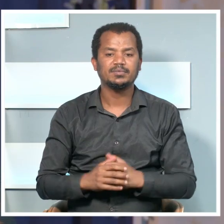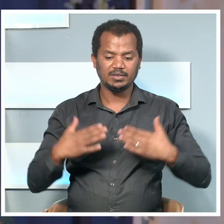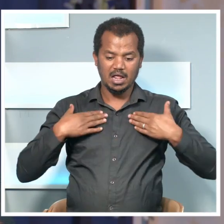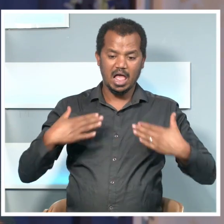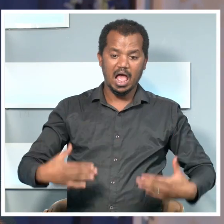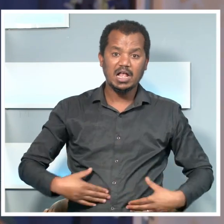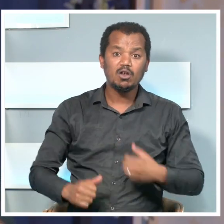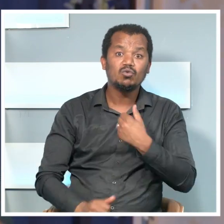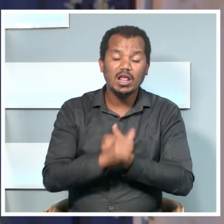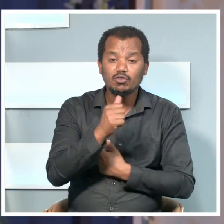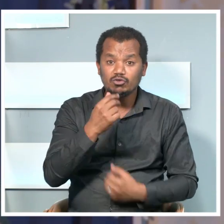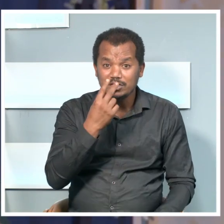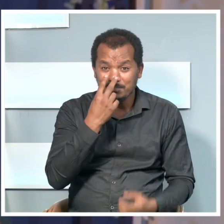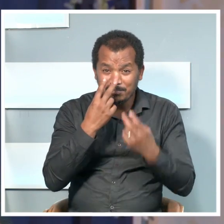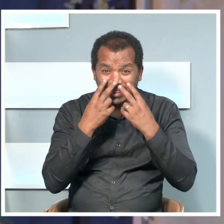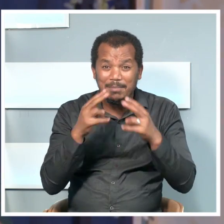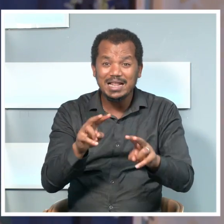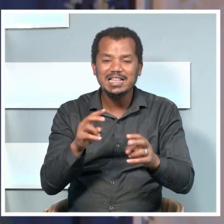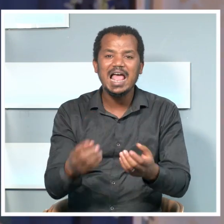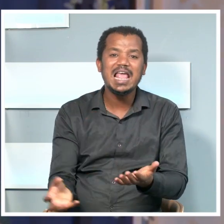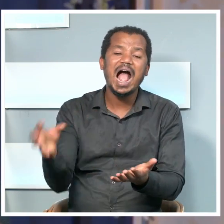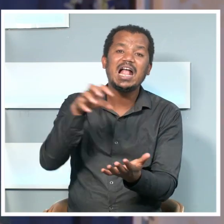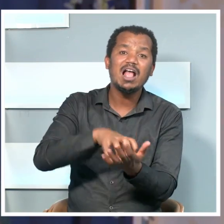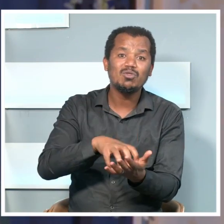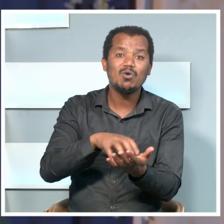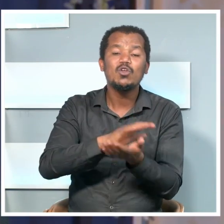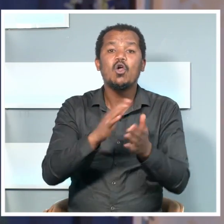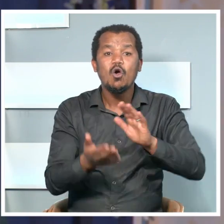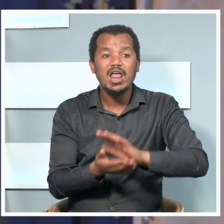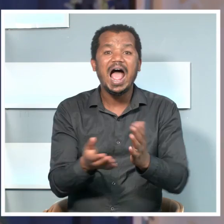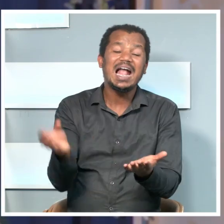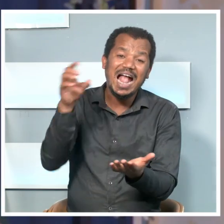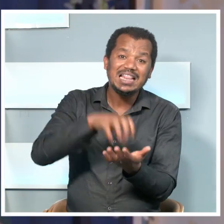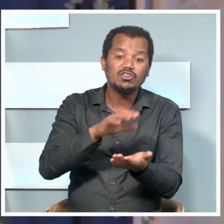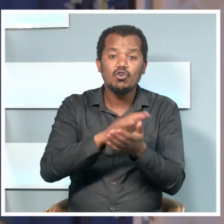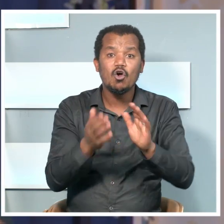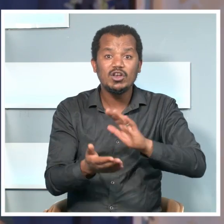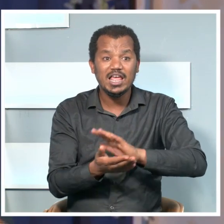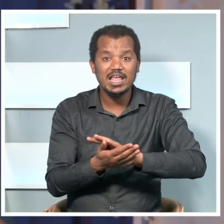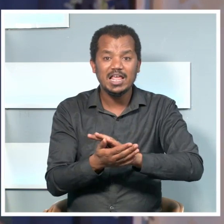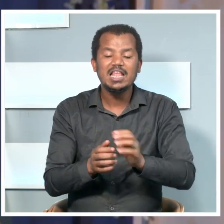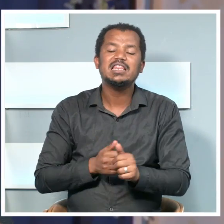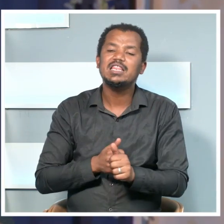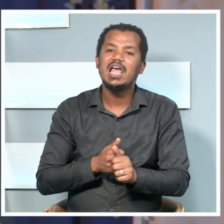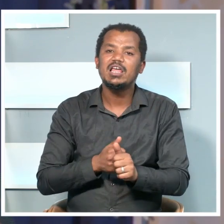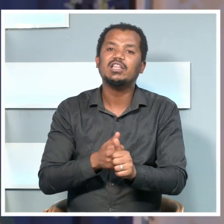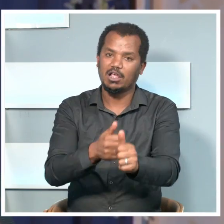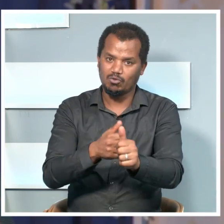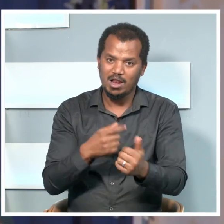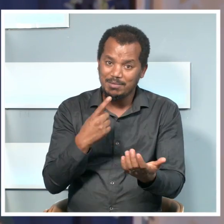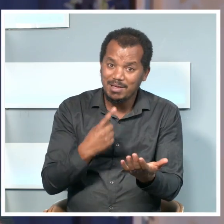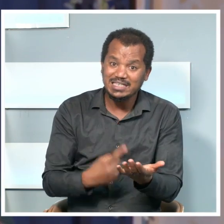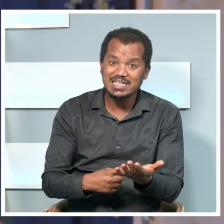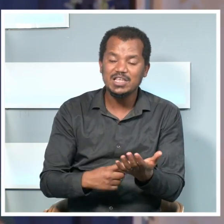አካል ጉዳተኞችን በተመለከተ ኢንክሉሲቭ የሆነ ወይንም ደግሞ አካታች የሆነ አፕሮችን ተከትሏል።